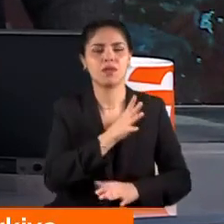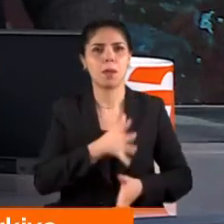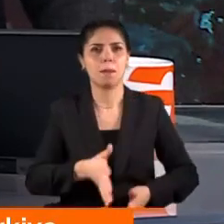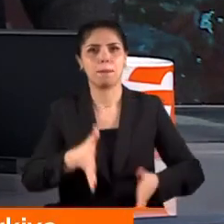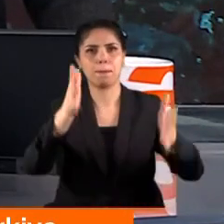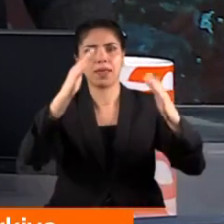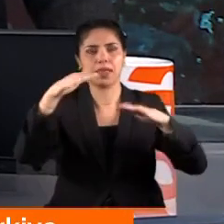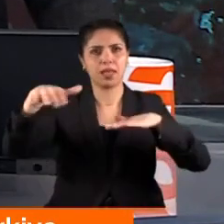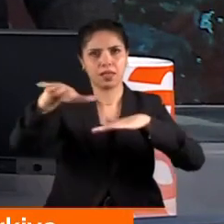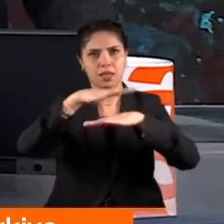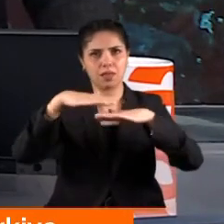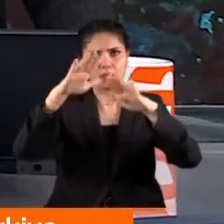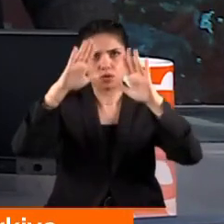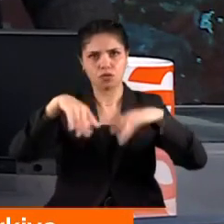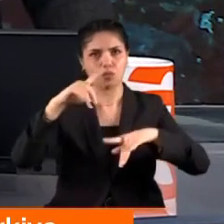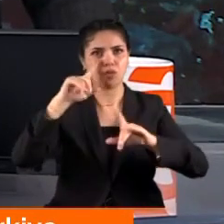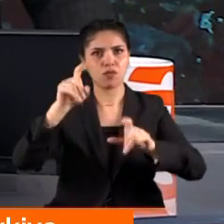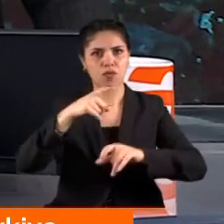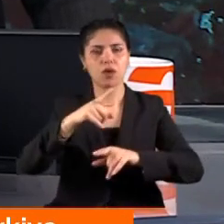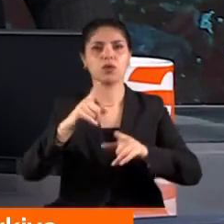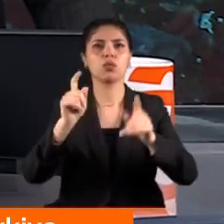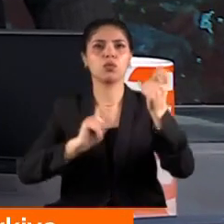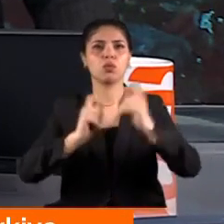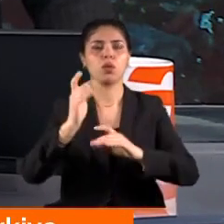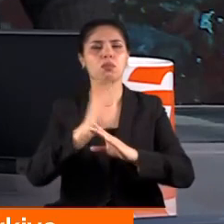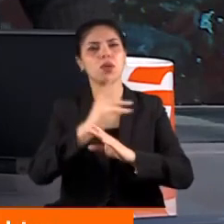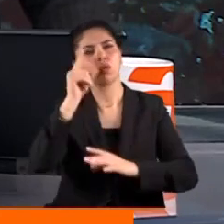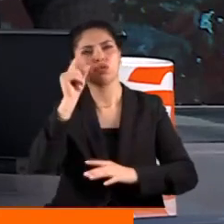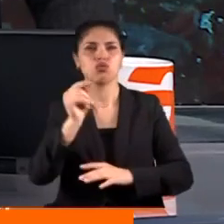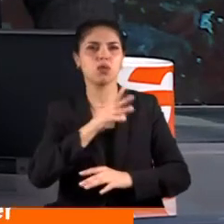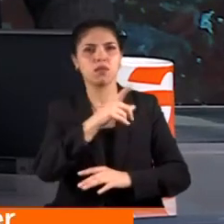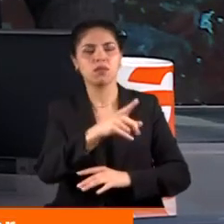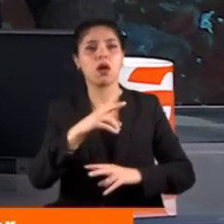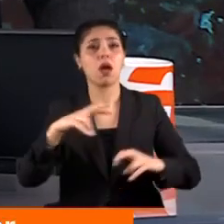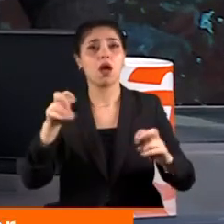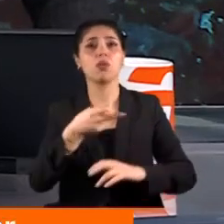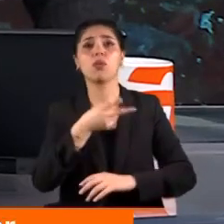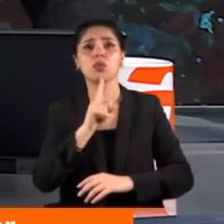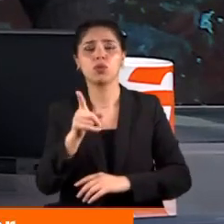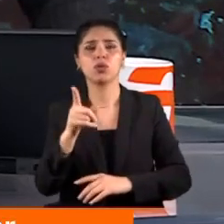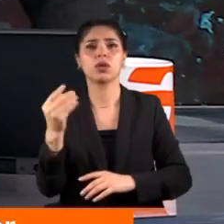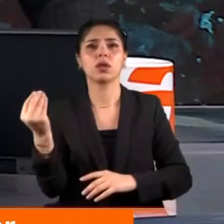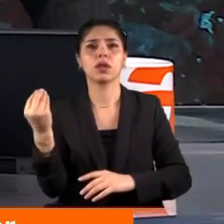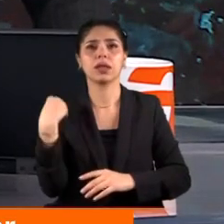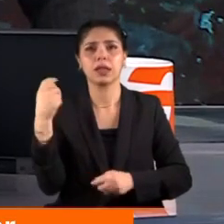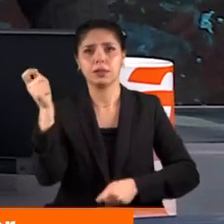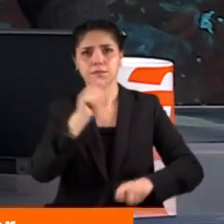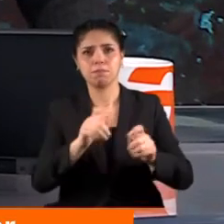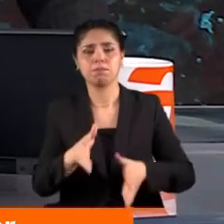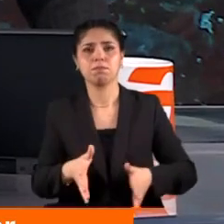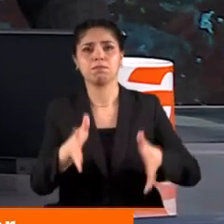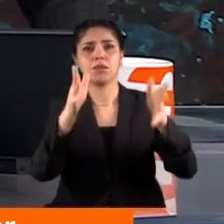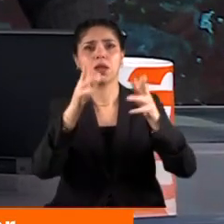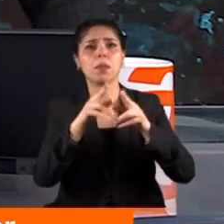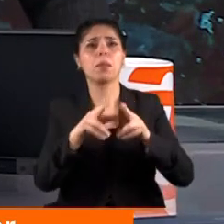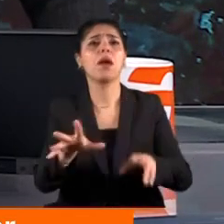binanın tavanındaki çökmeyi fark edip kullanılan malzemeden şüphelendi. Yapılan araştırma sonucu yeni yapılan binanın